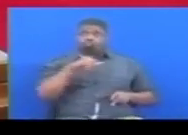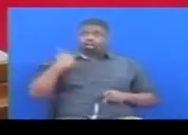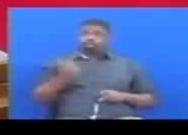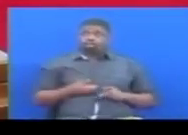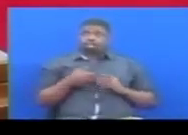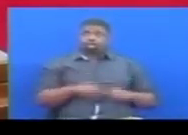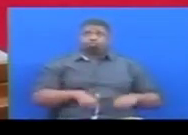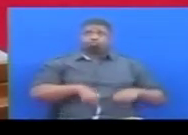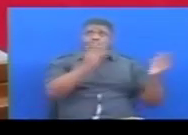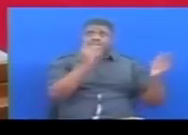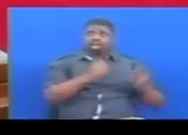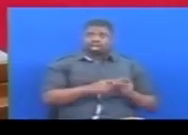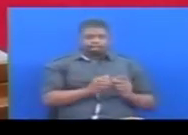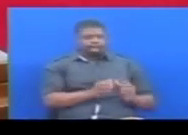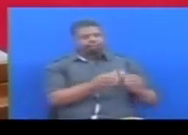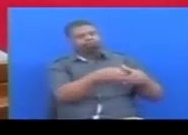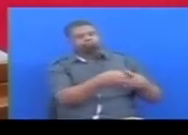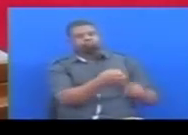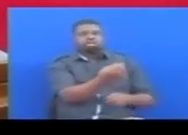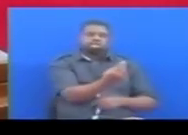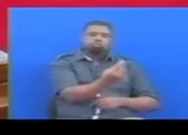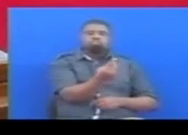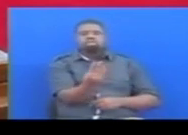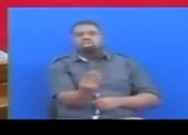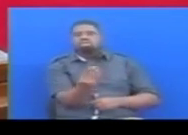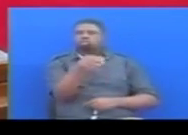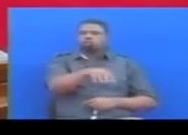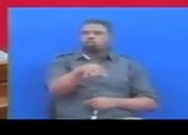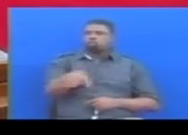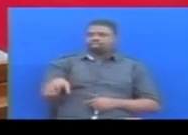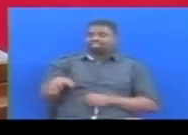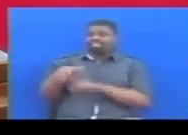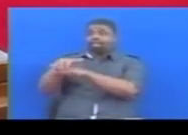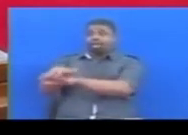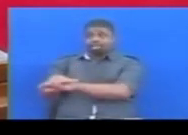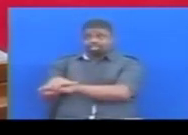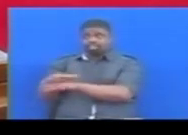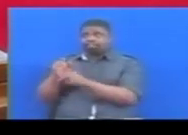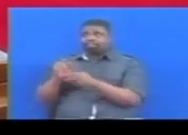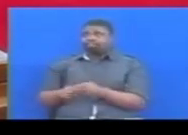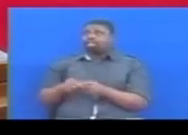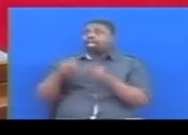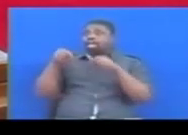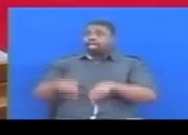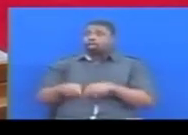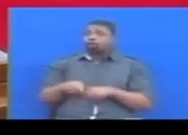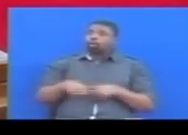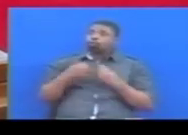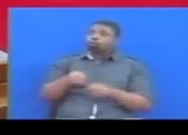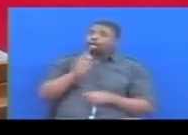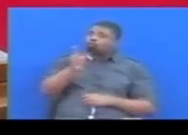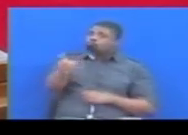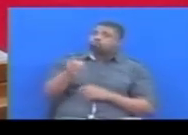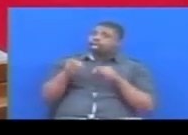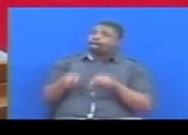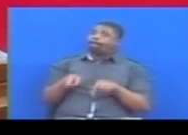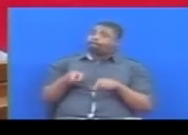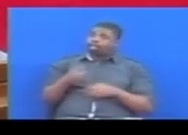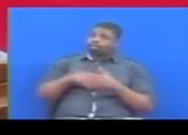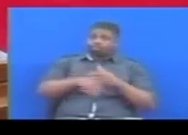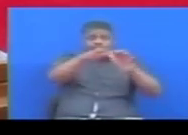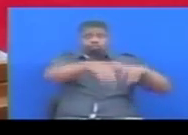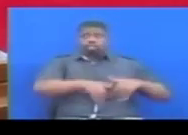anayeuza mafungu yake matatu manne sokoni ya samaki, hii leo natoa kauli hapa katika bunge hili